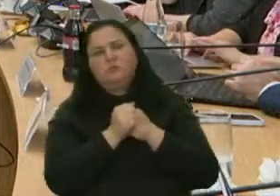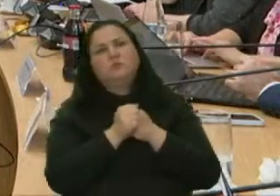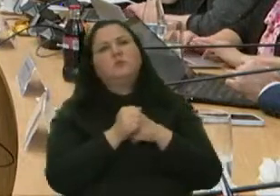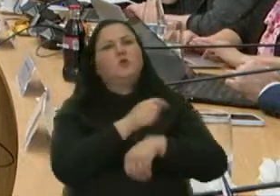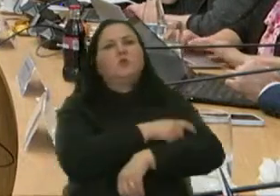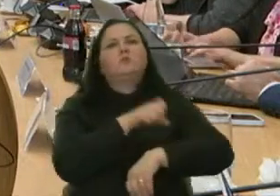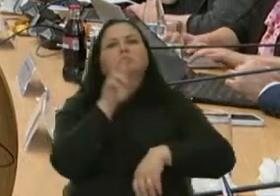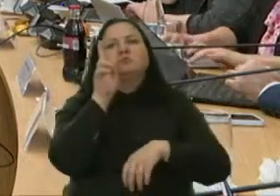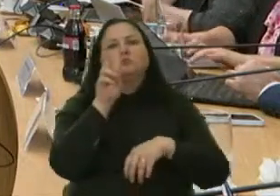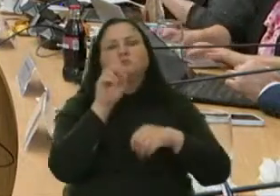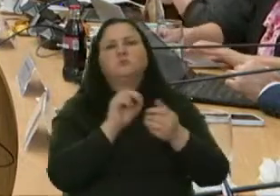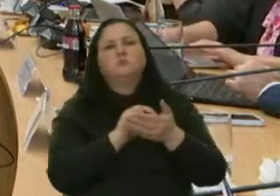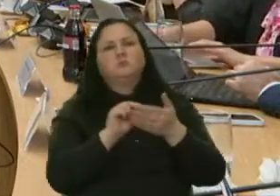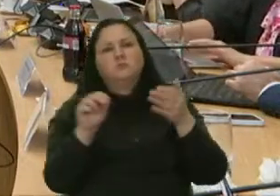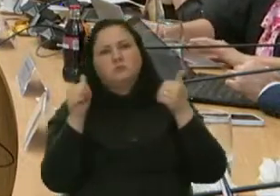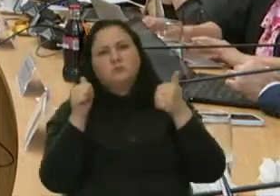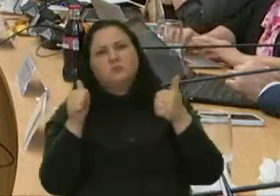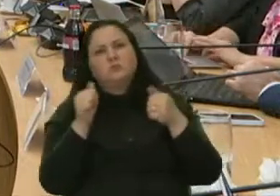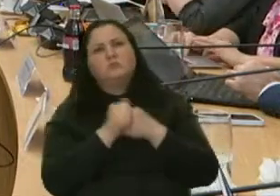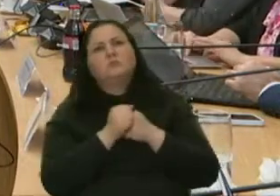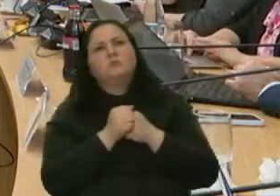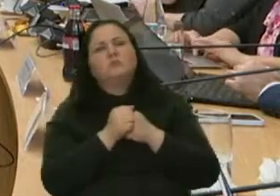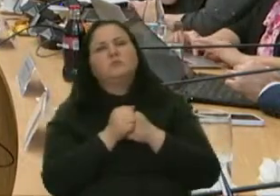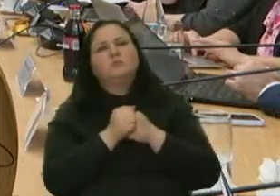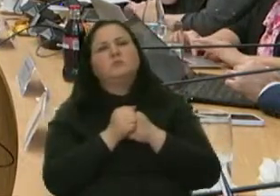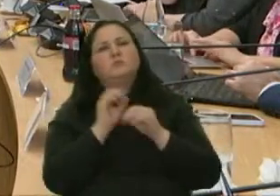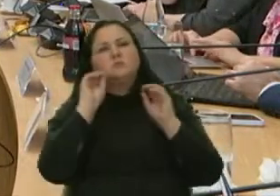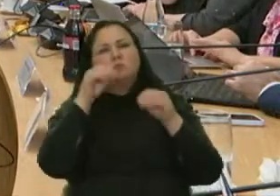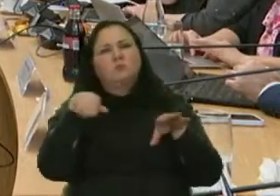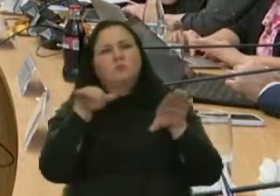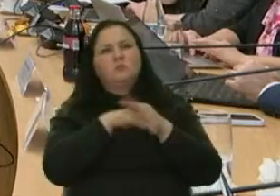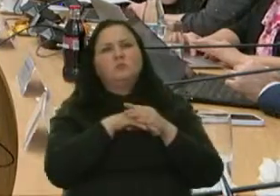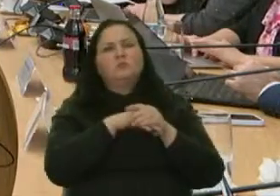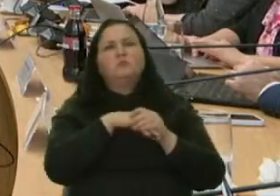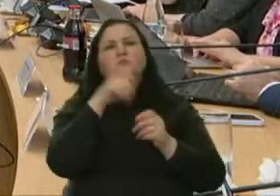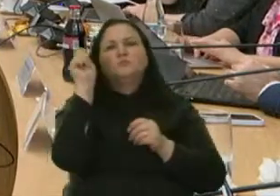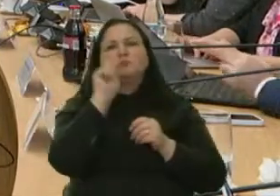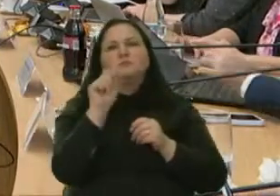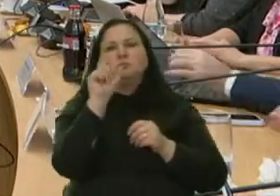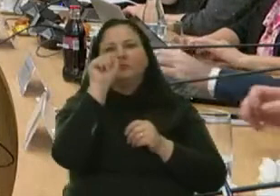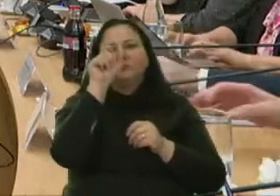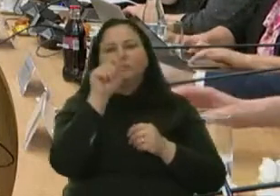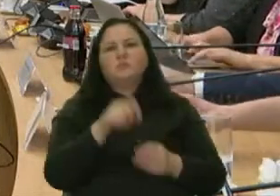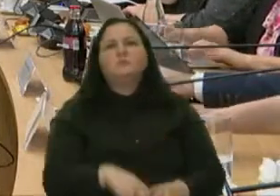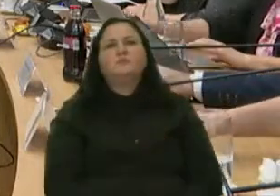Comisia 2 Comisia juridică aviz favorabil supun la vot proiectul numărul